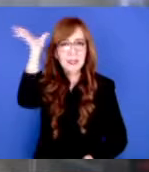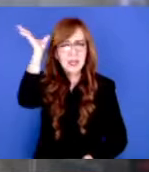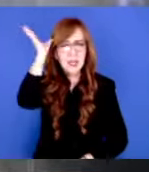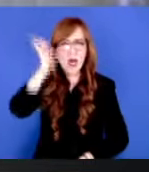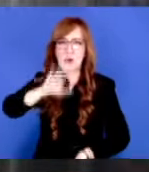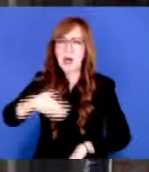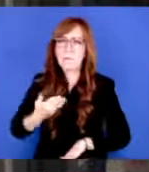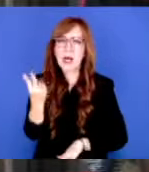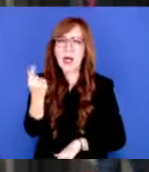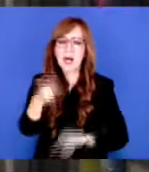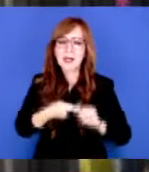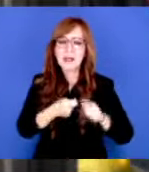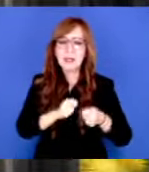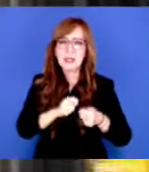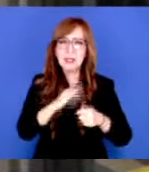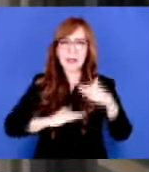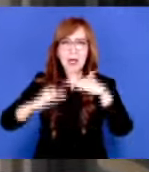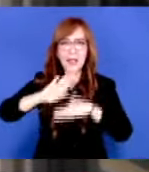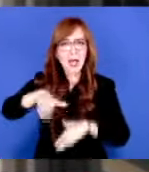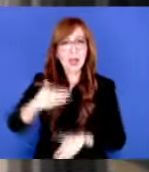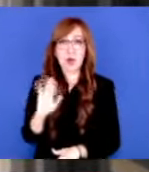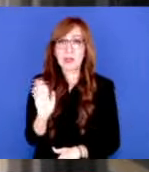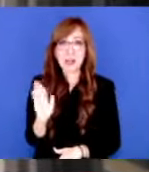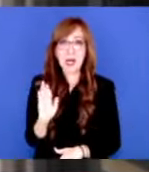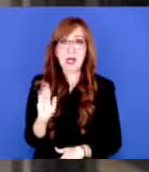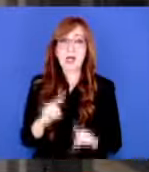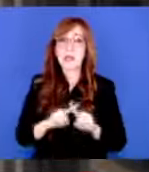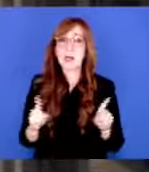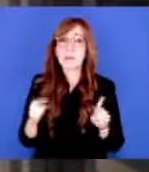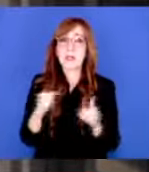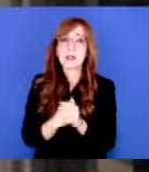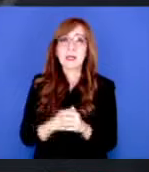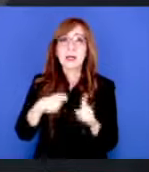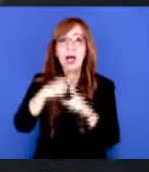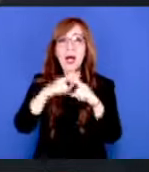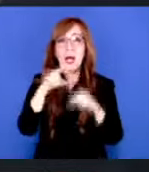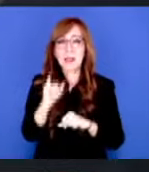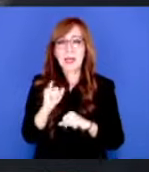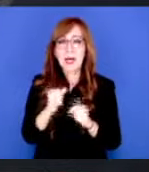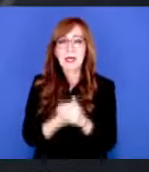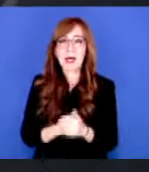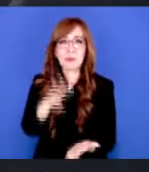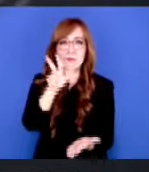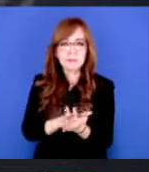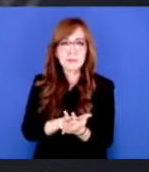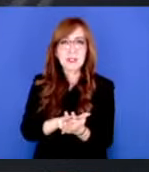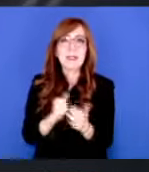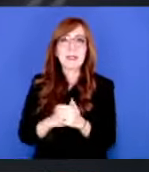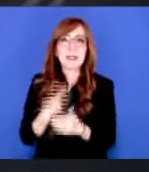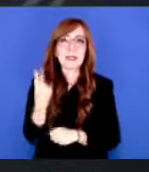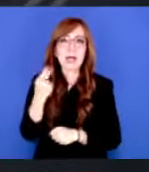harga tiket pada masa angkut Lebaran kali ini PTKAI akan memberlakukan tarif batas atas sesuai aturan Menteri